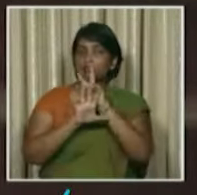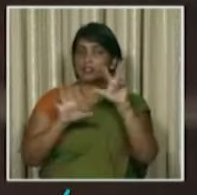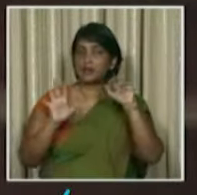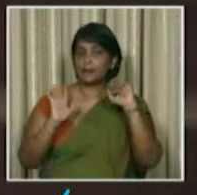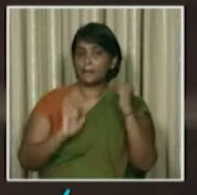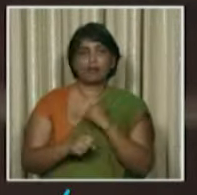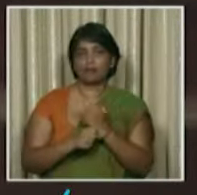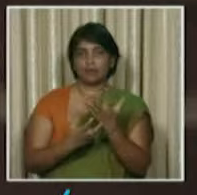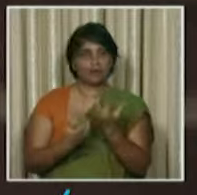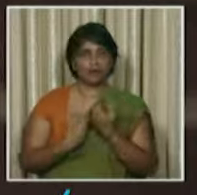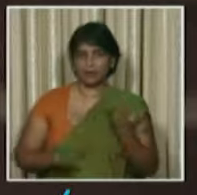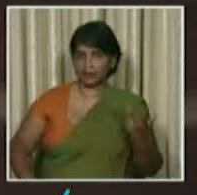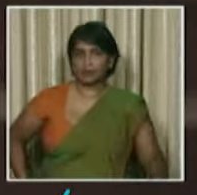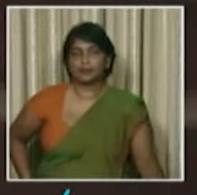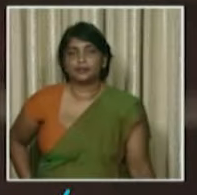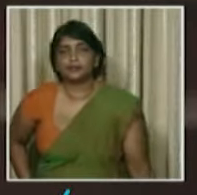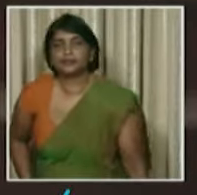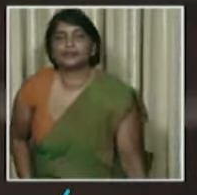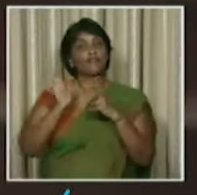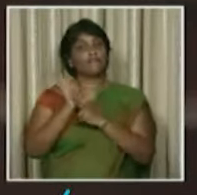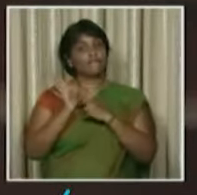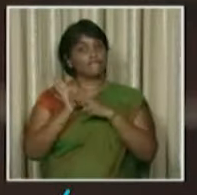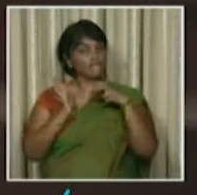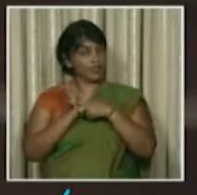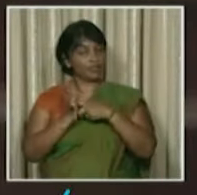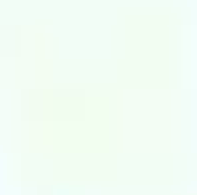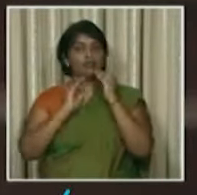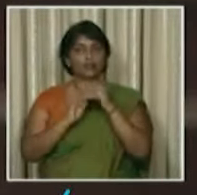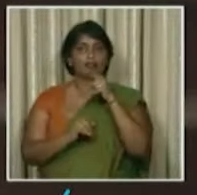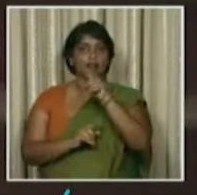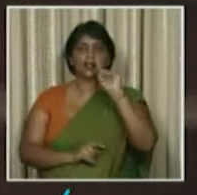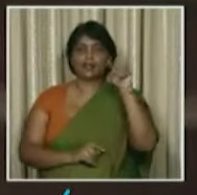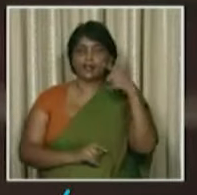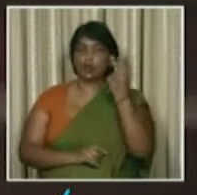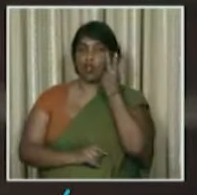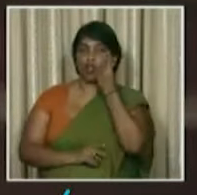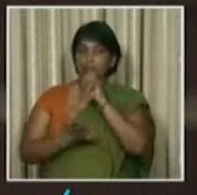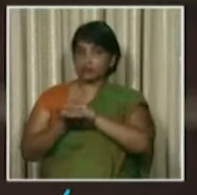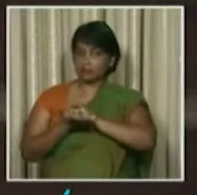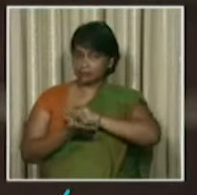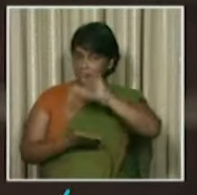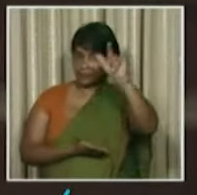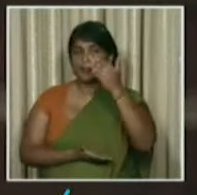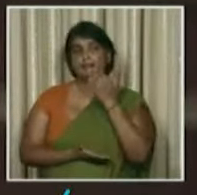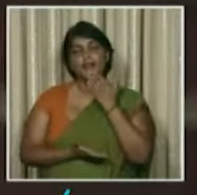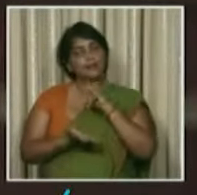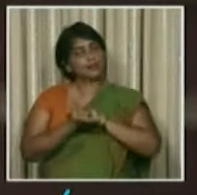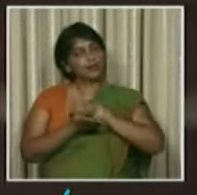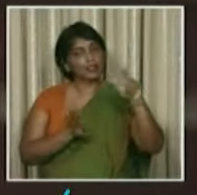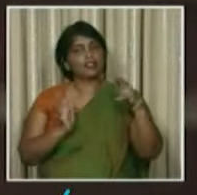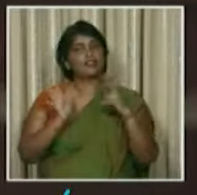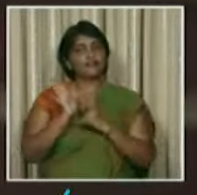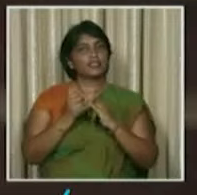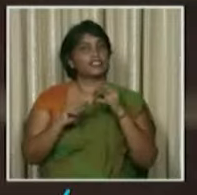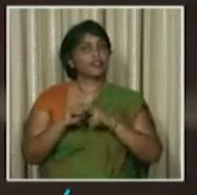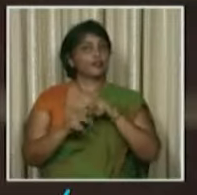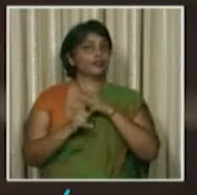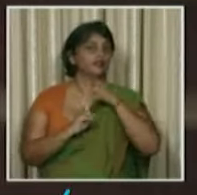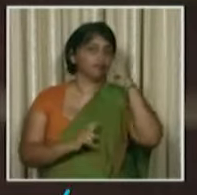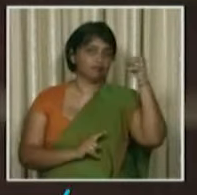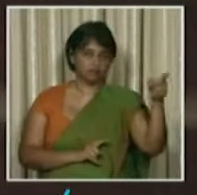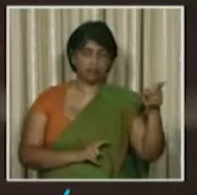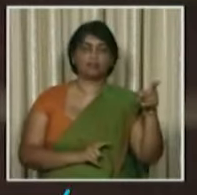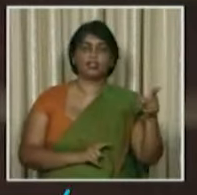ලංකාවේ රජයට එන්නේ නැහැ. ඒක ඇවිල්ලා වීසා සෙන්ටර් එක ගන්න. ඔබතුමා හෙට ඔස්ට්‍රේලියාවට යන්න ගියත් ඇමරිකාවට යන්න ගියත් VFS සෙන්ටර් එකකට යන්න ඕනේ.